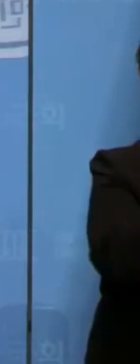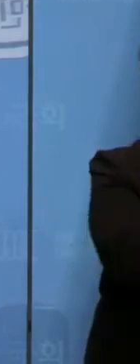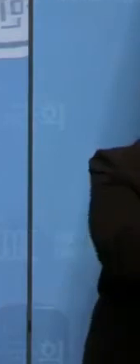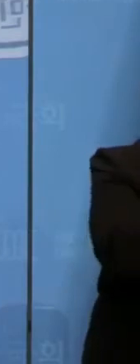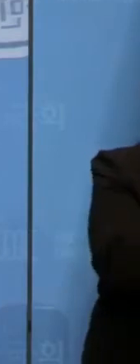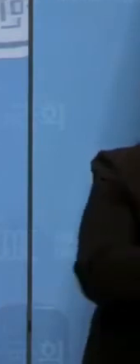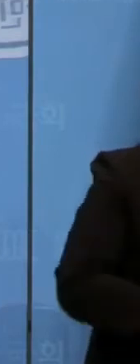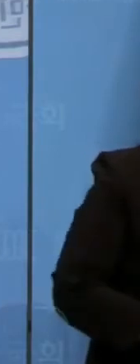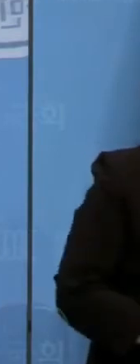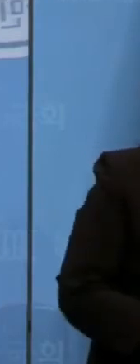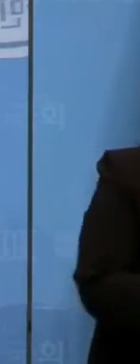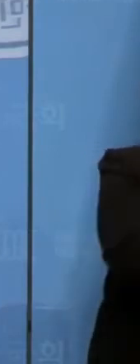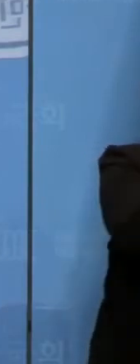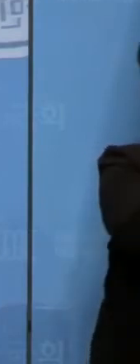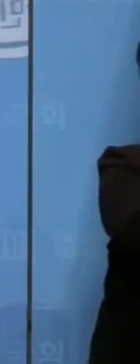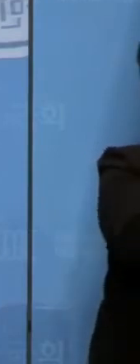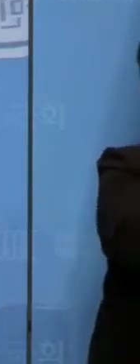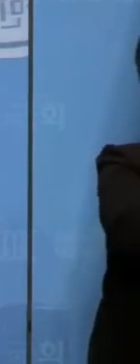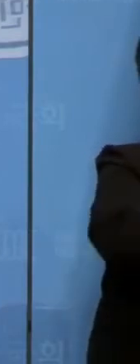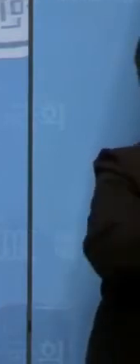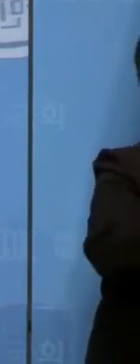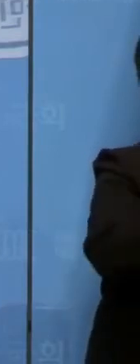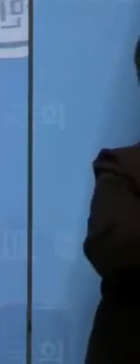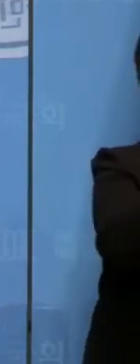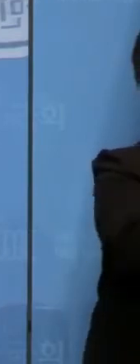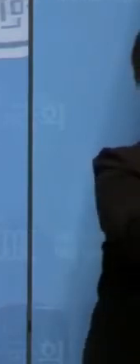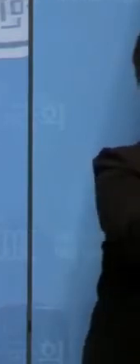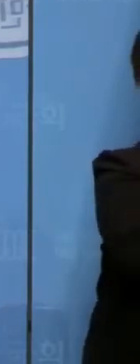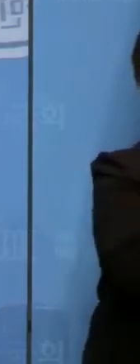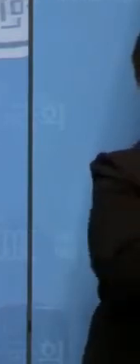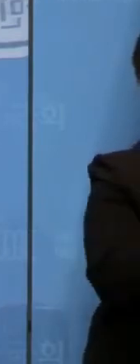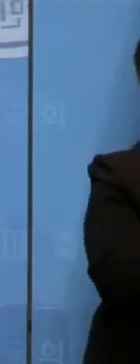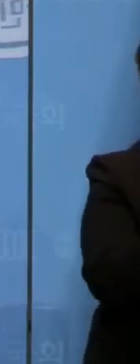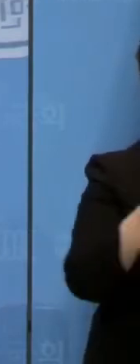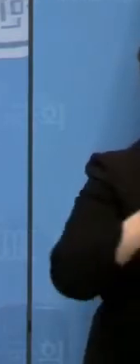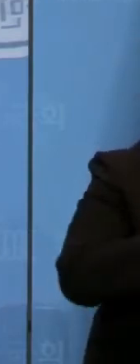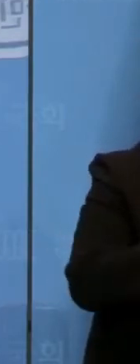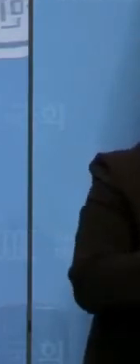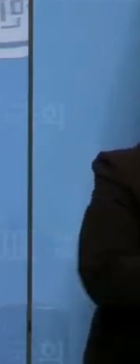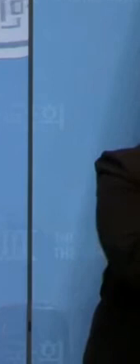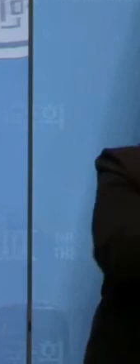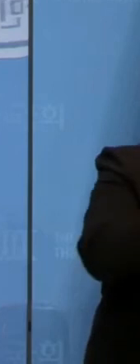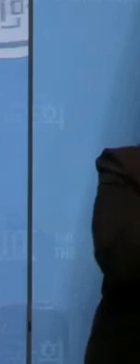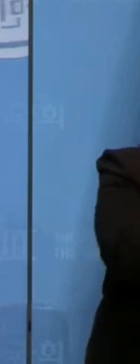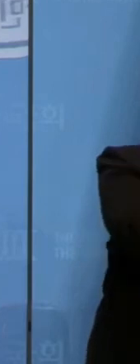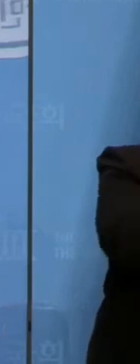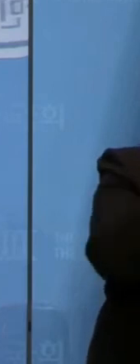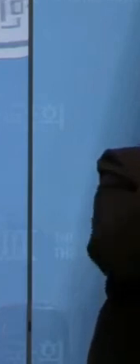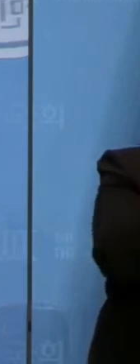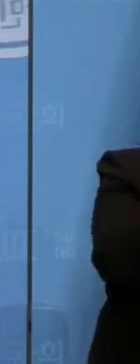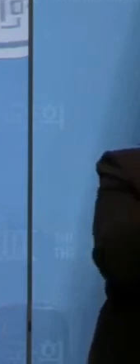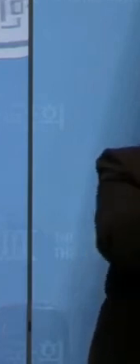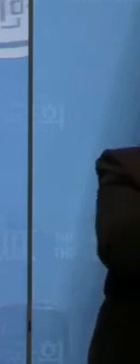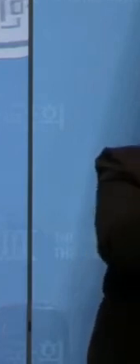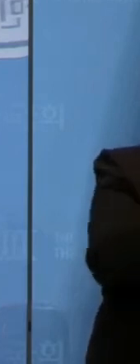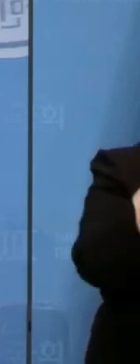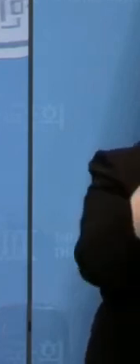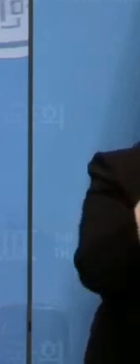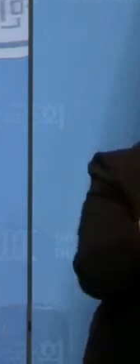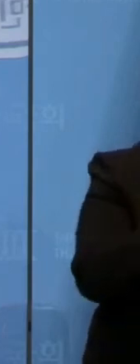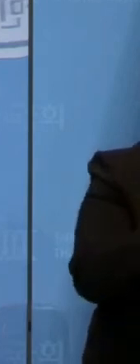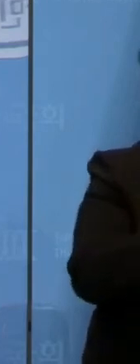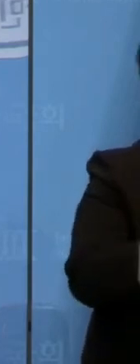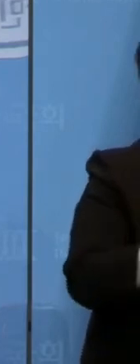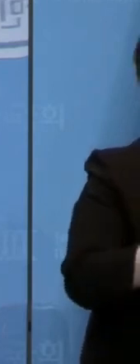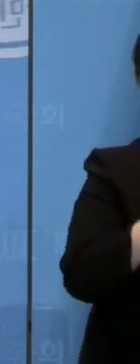요청합니다. 첫째, 국회 외교통일위원회는 미얀마 군부와 경제적 관계가 있다고 의심되는 포스코 등의